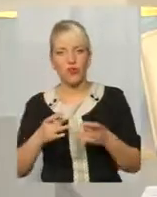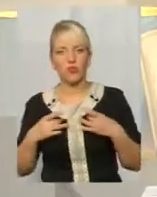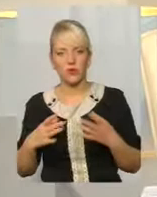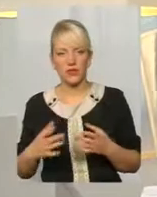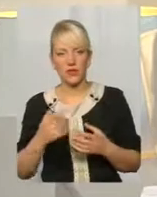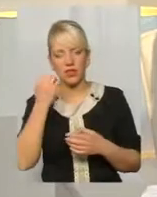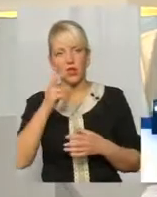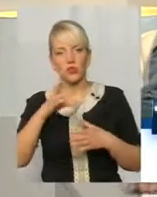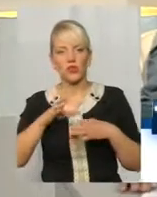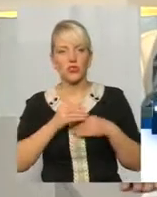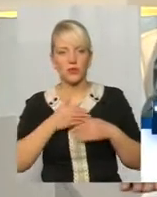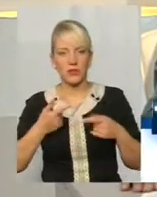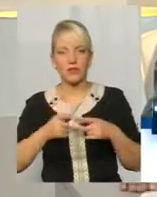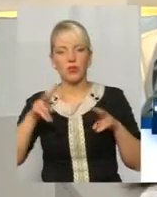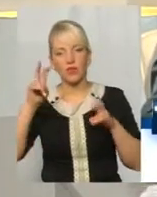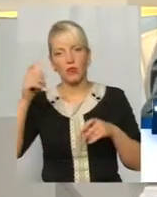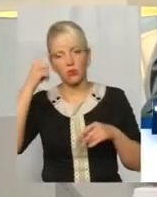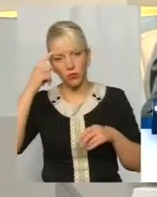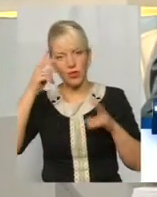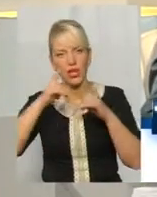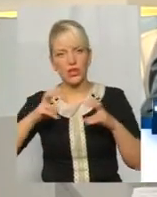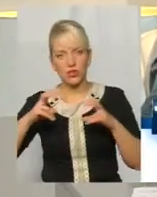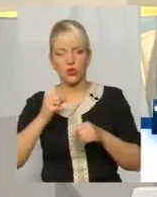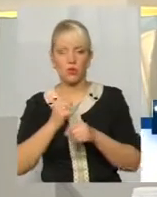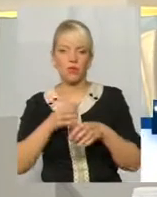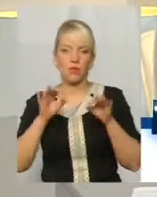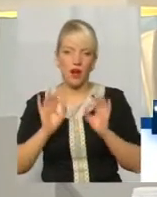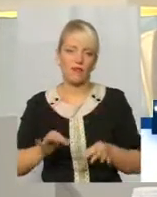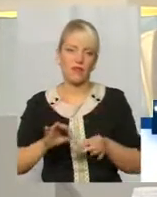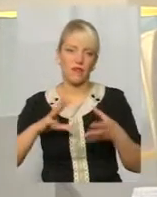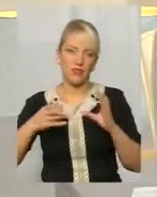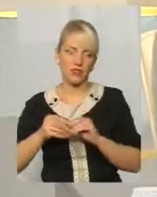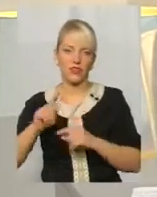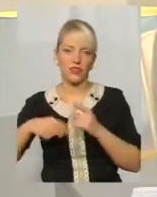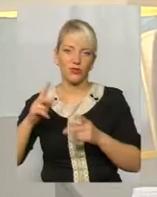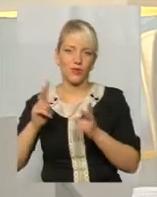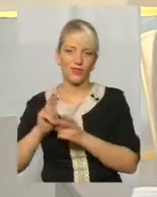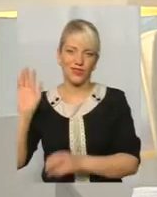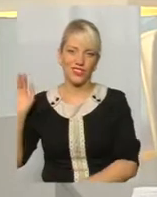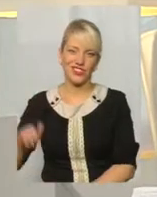всім, хто був із нами. Це була тема «Думайте, аналізуйте, робіть правильні висновки». Побачимось!